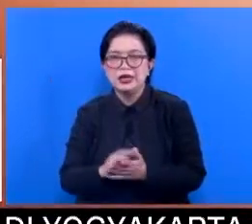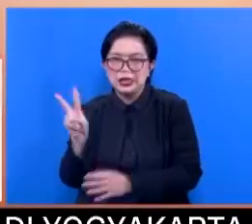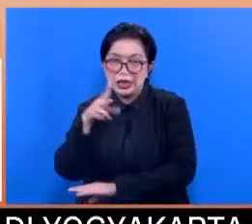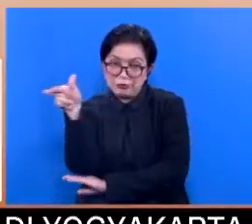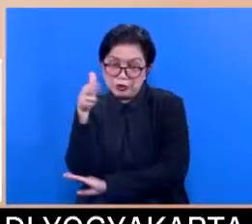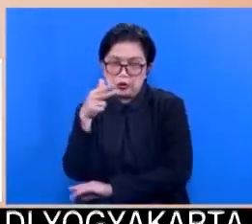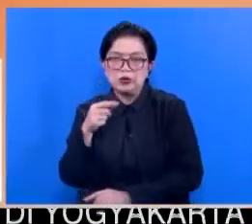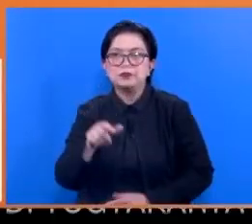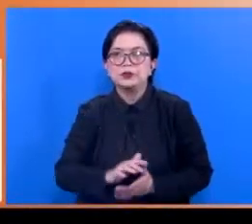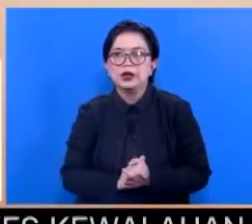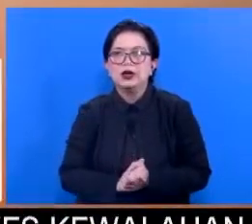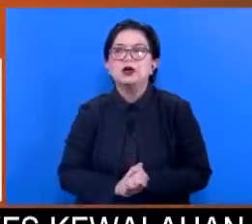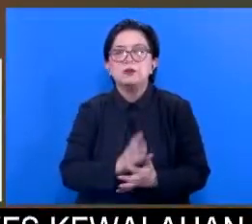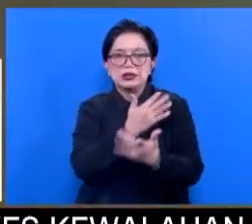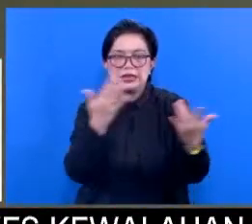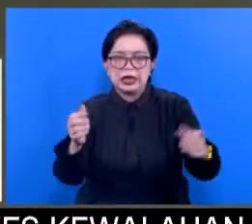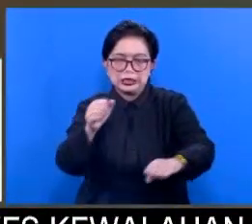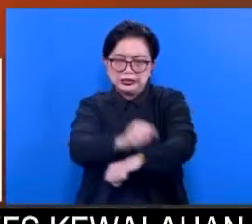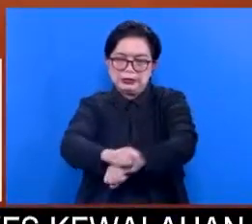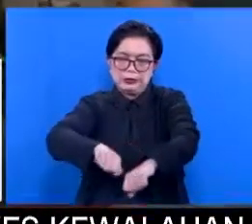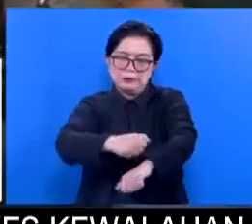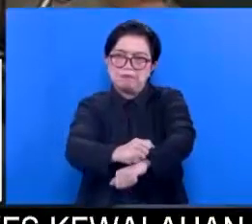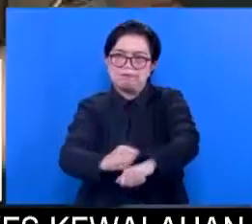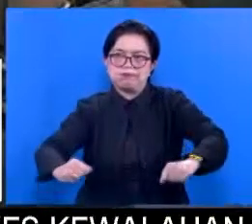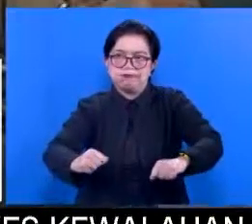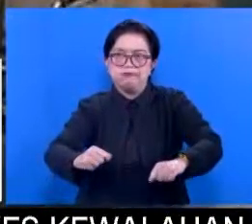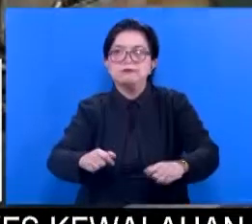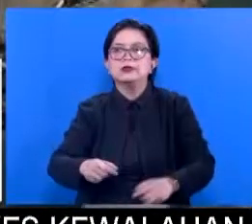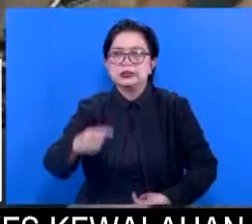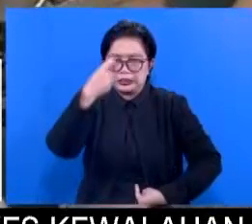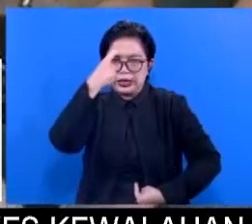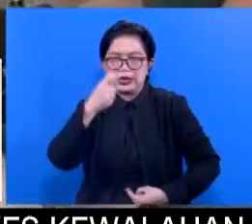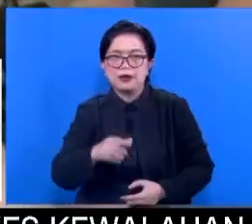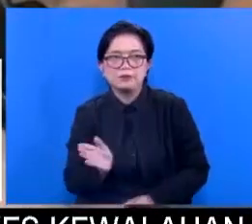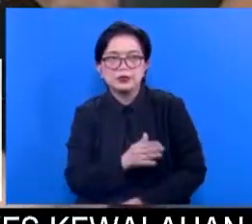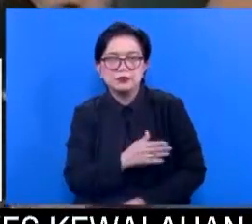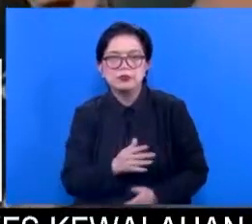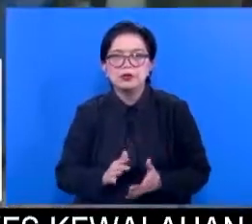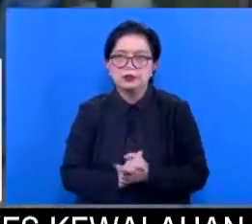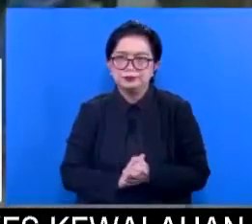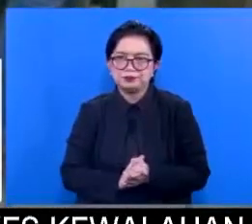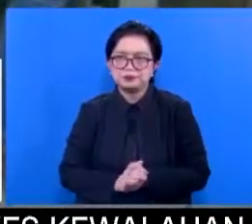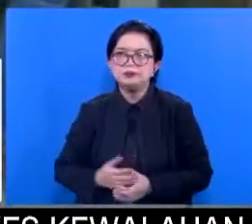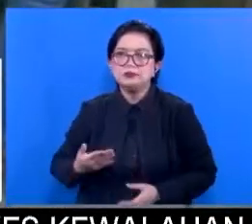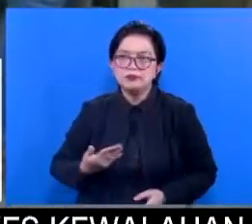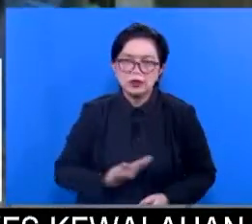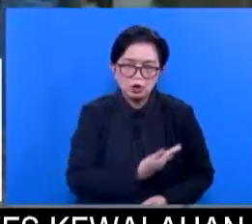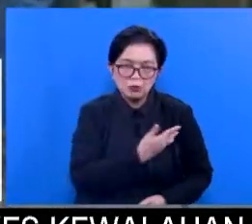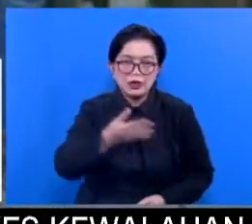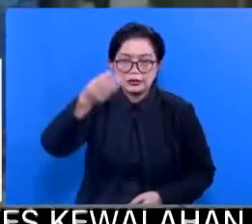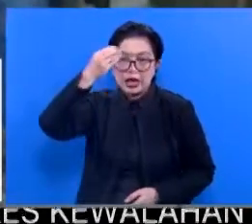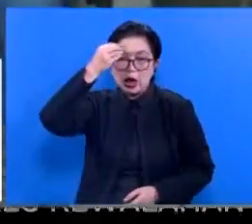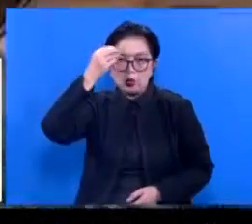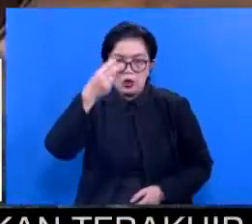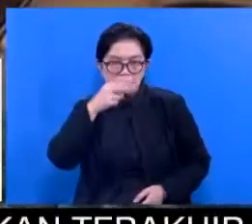terlihat warga mengikat kedua pelaku yang sudah tidak berdaya. Sebelumnya aksi pelaku ketahuan oleh korban saat tengah membongkar kunci sepeda motor metik